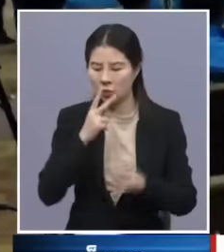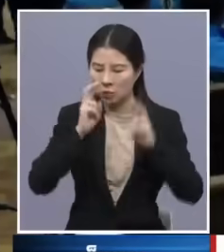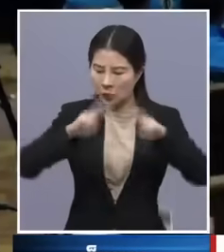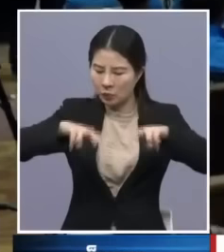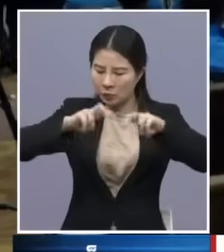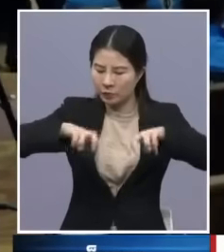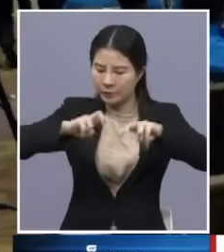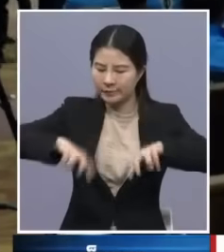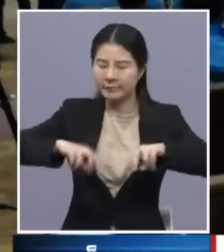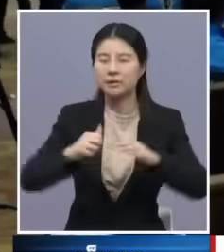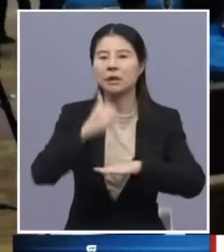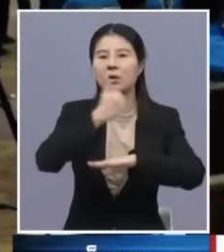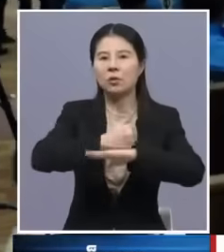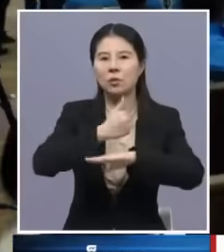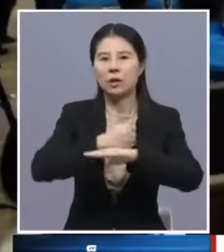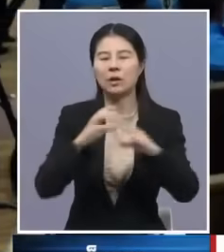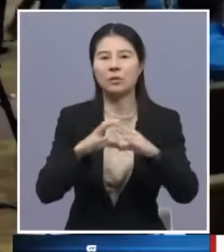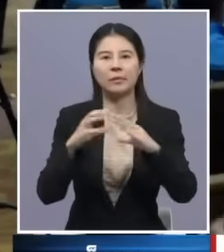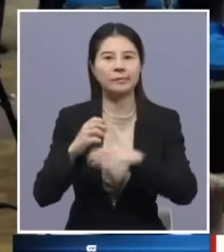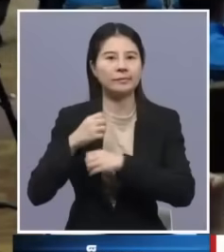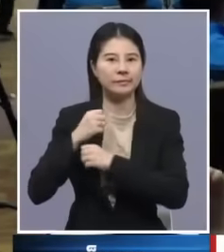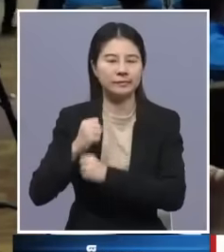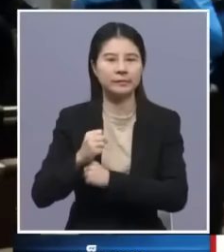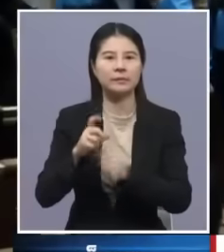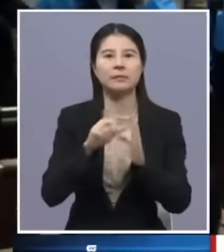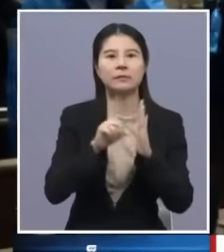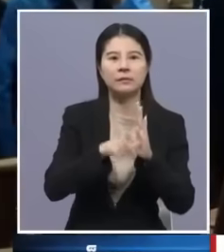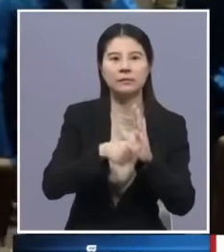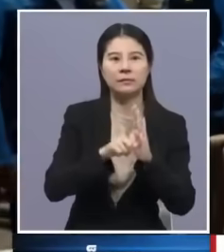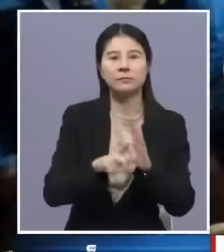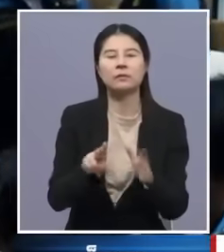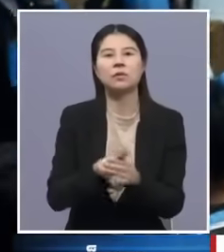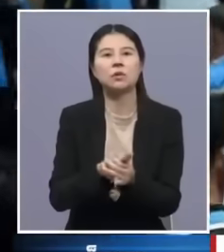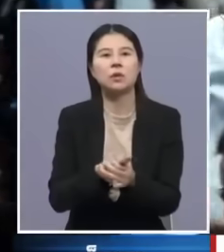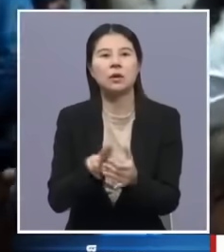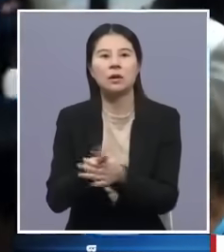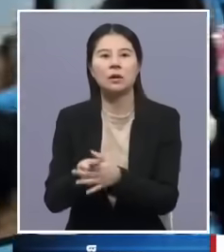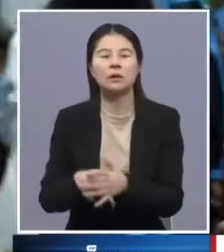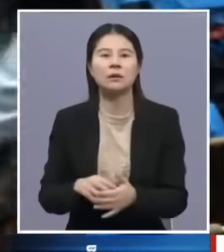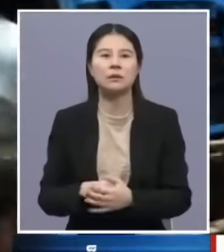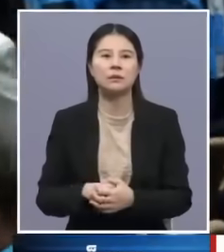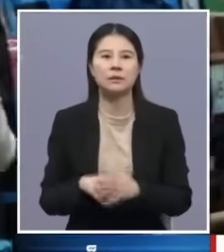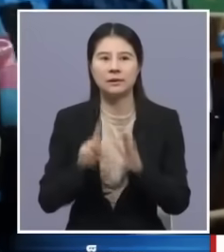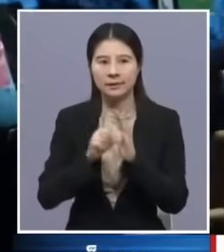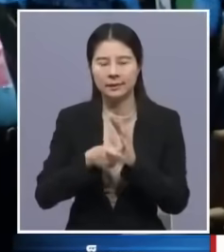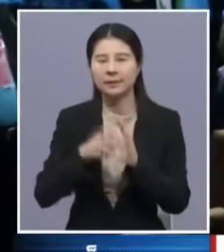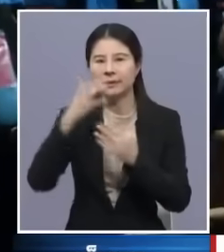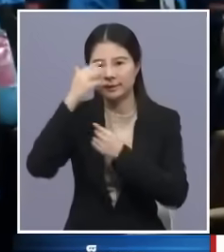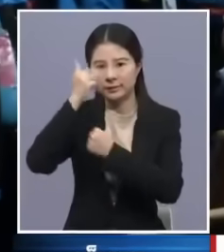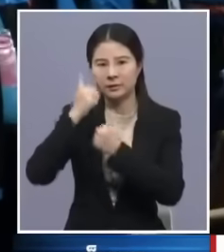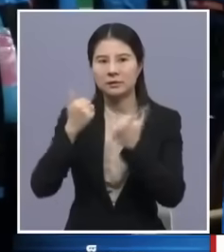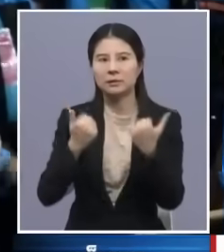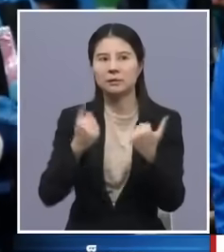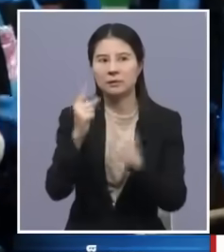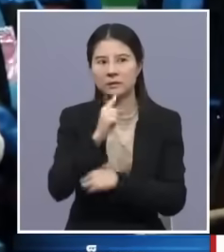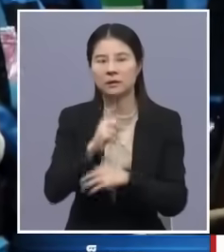คือนอกจากตัวหัวหน้าพรรคแล้วยังต้องมองไปถึงตัวเลขาพรรคที่จับคู่กันมาด้วยนะคะ เลขาพรรคนี่น่าสนใจฮะเพราะตอนนี้การ